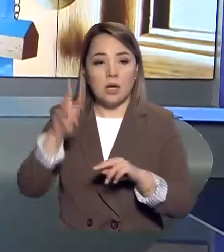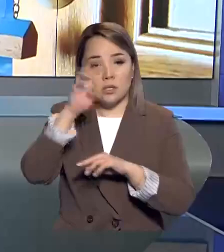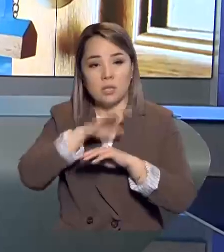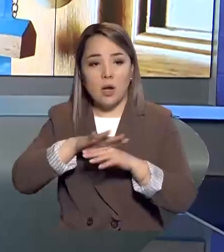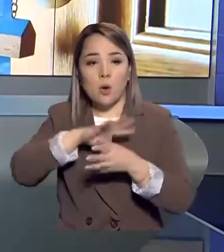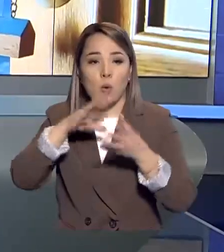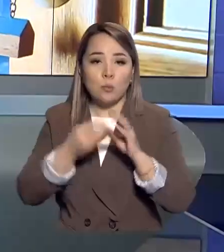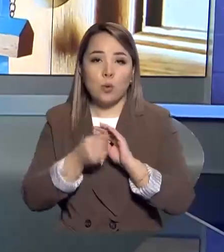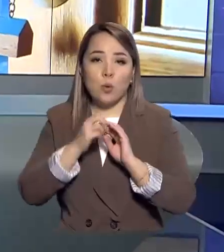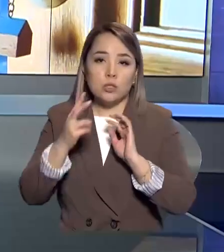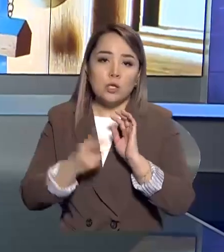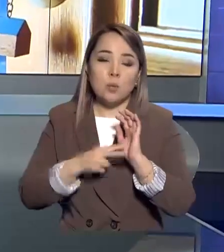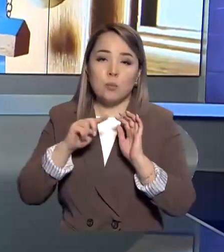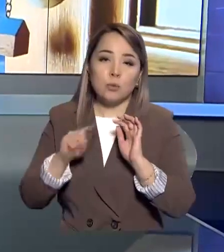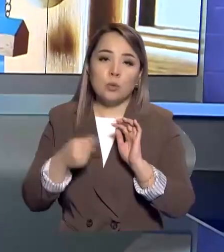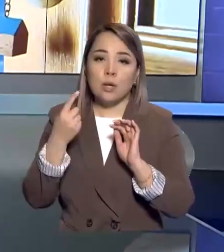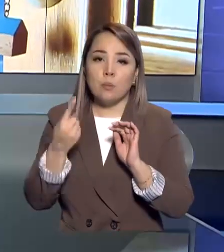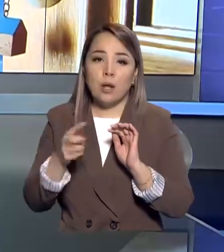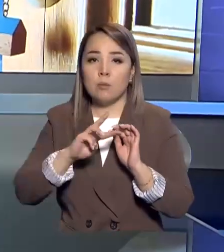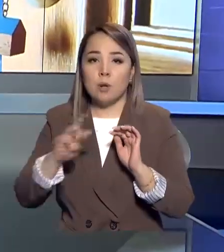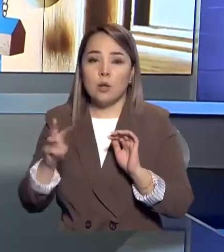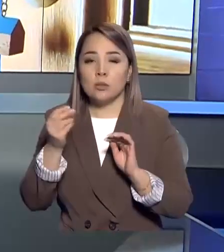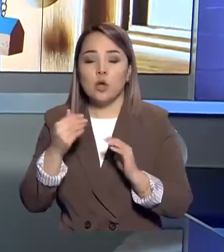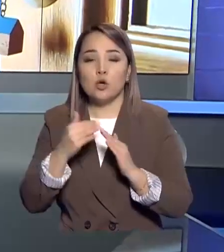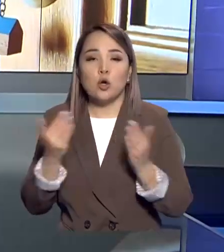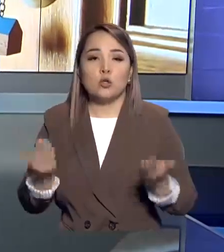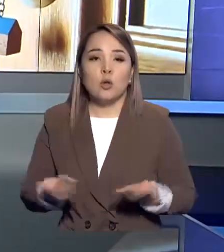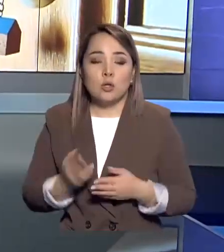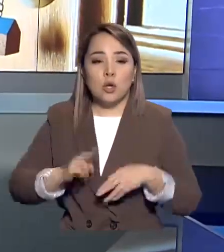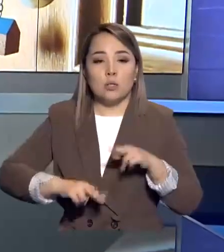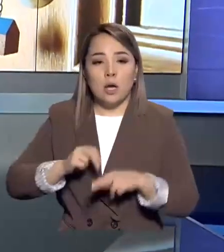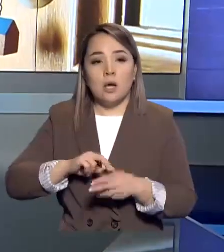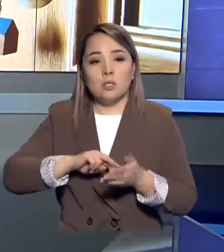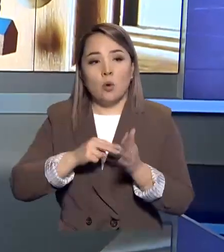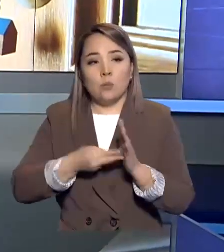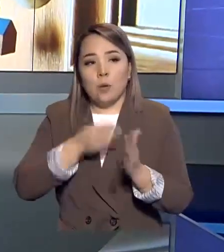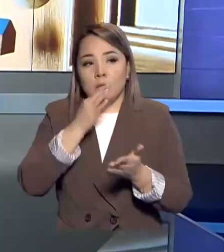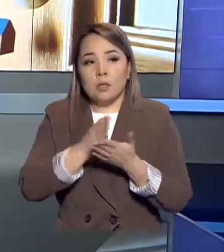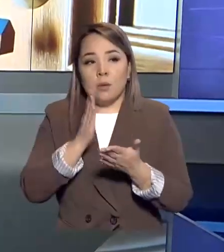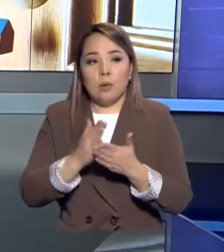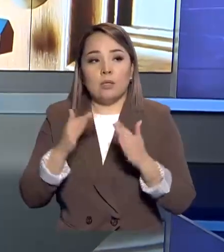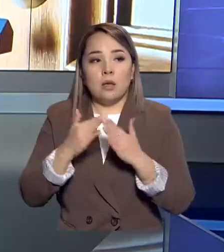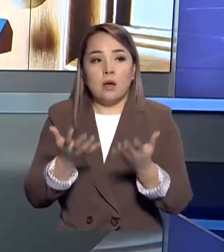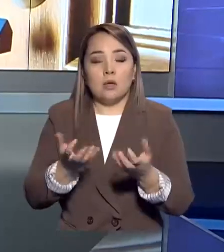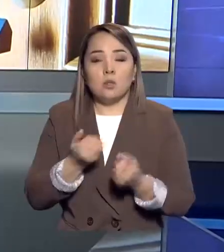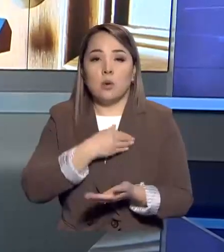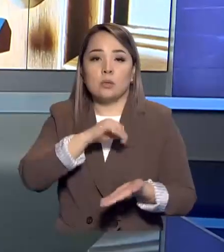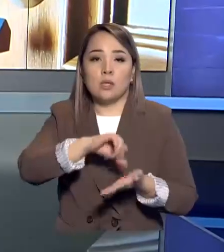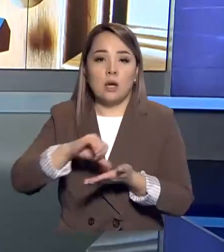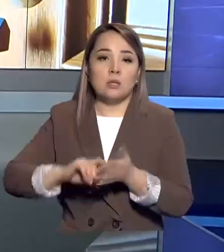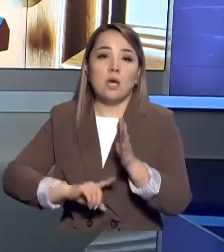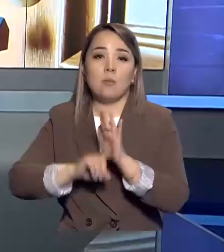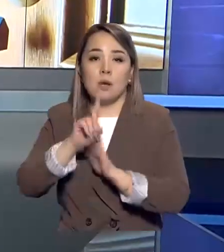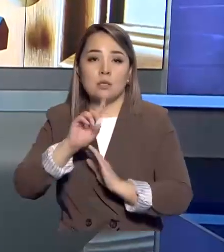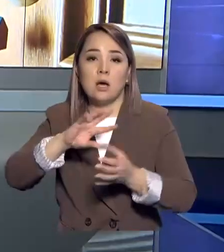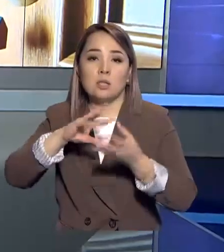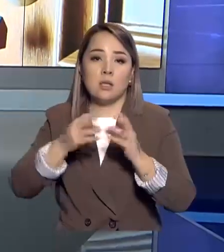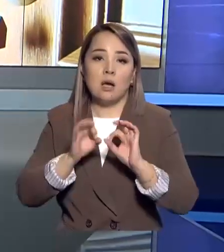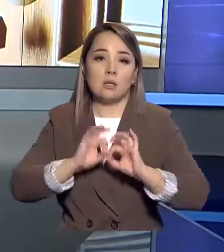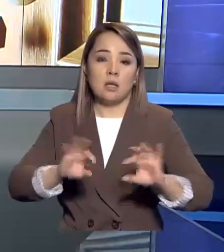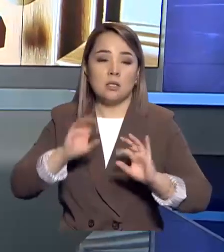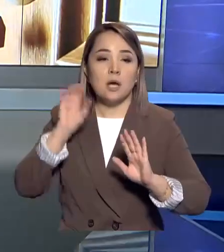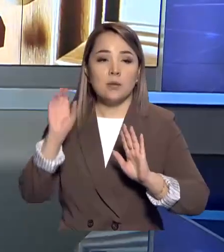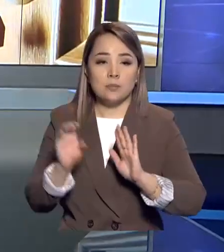көлемінде 17,1 миллион шаршы метр аумаққа тұрғын үй салынады деген жоспар бар. Пәтер алуға қатысты тың бастамалар жайында